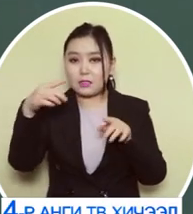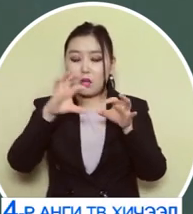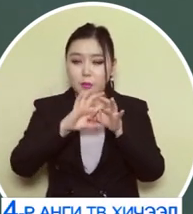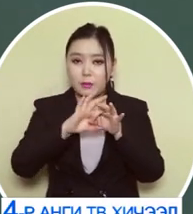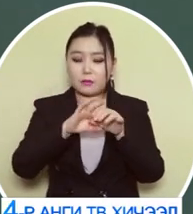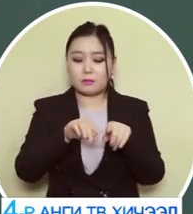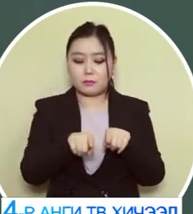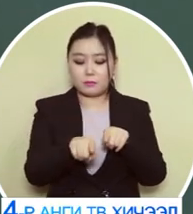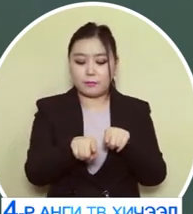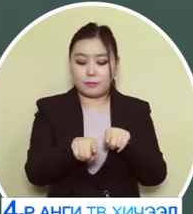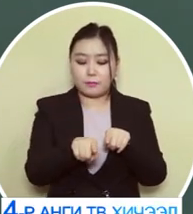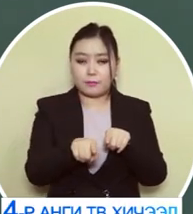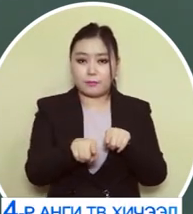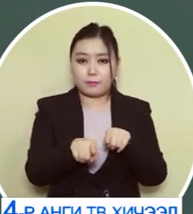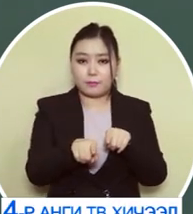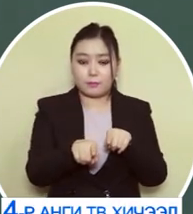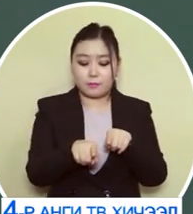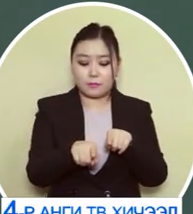Қысқа сирағын